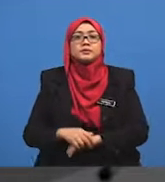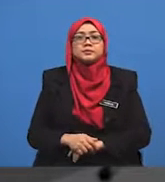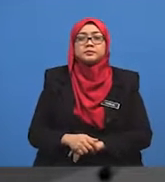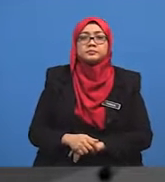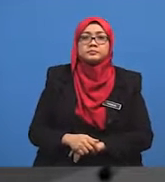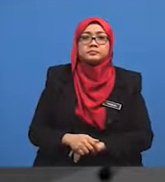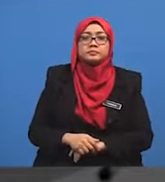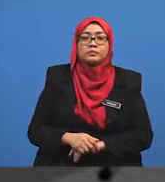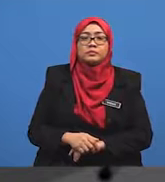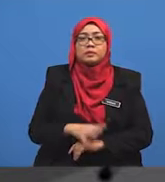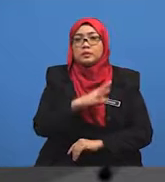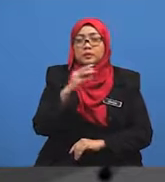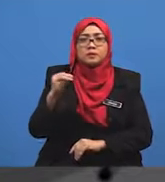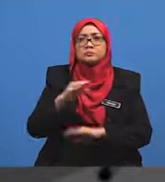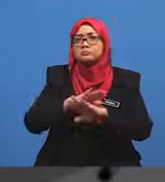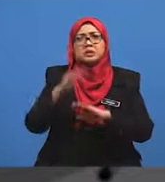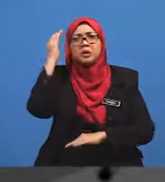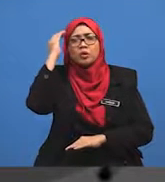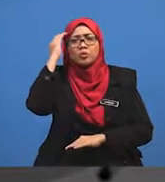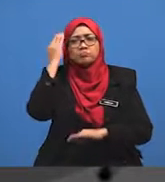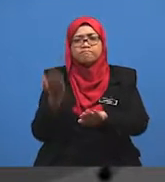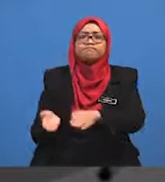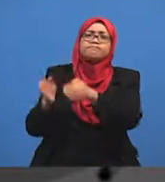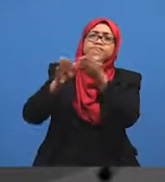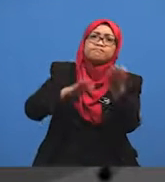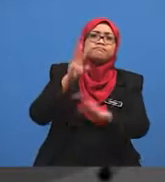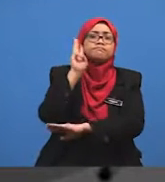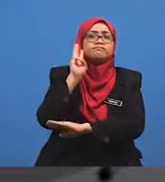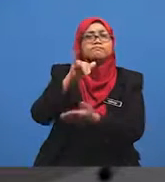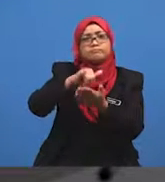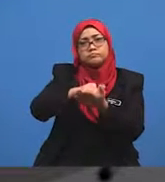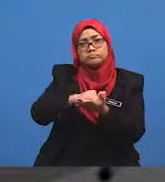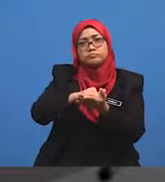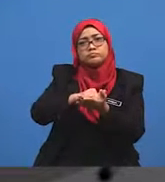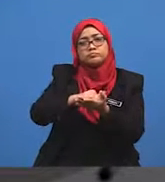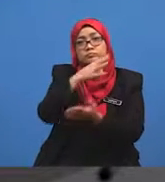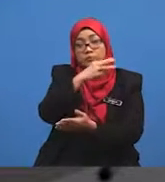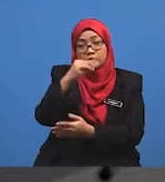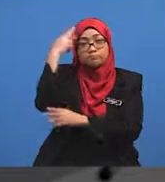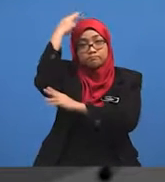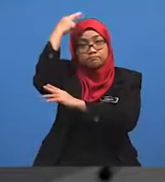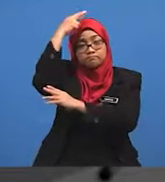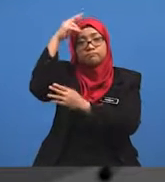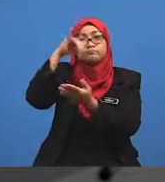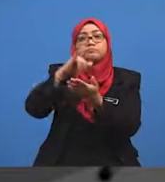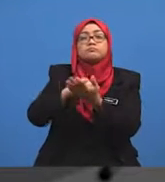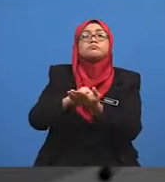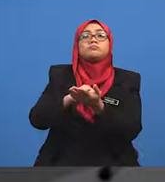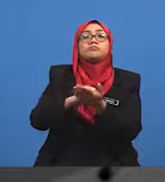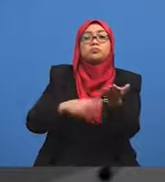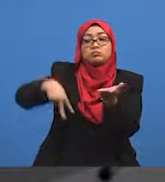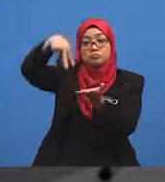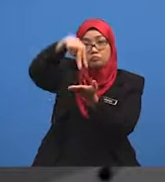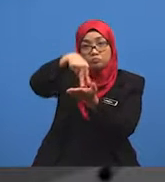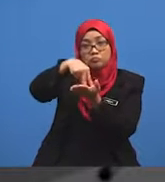kepadanya tentang kematian Ummu Mahjan ini. Lalu Rasulullah SAW berdiri dan solat jenazah di atas